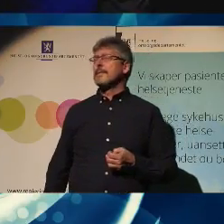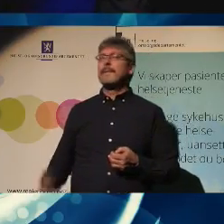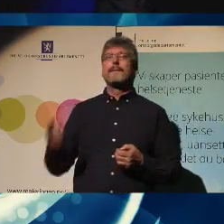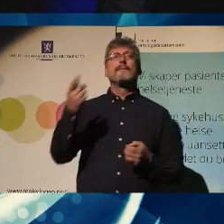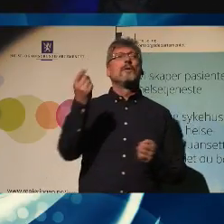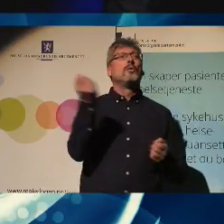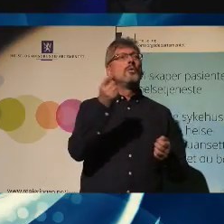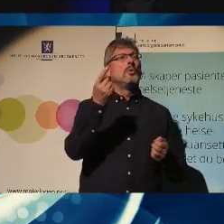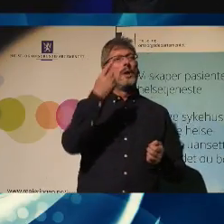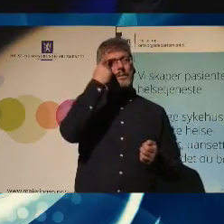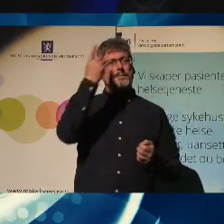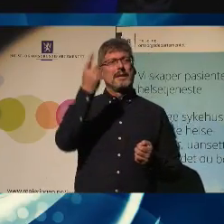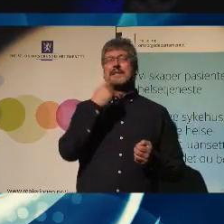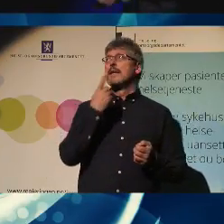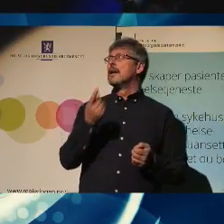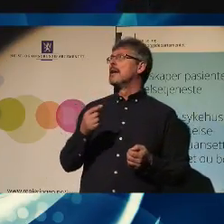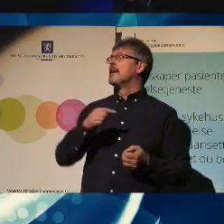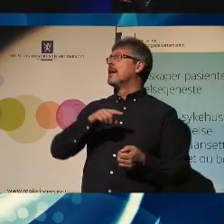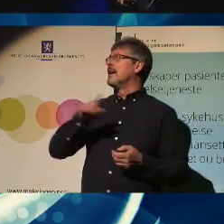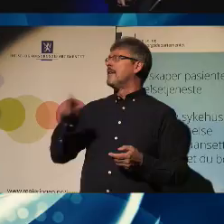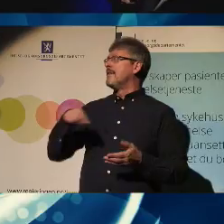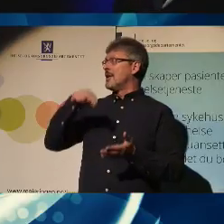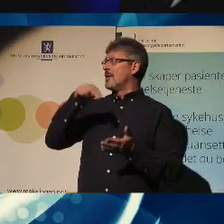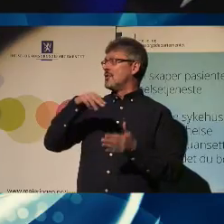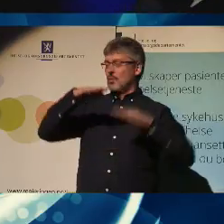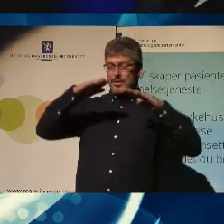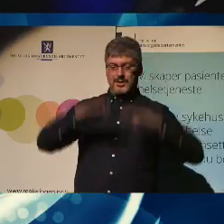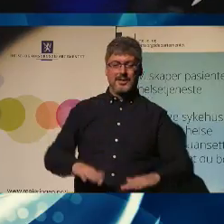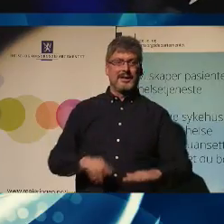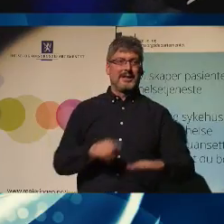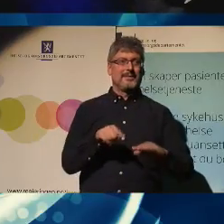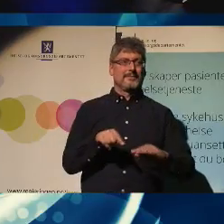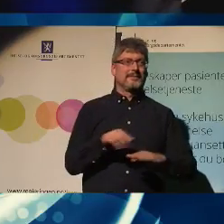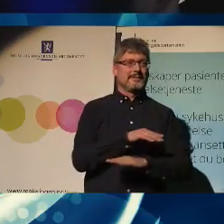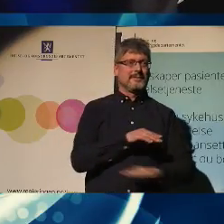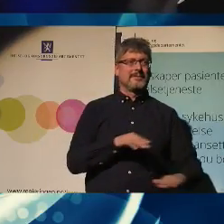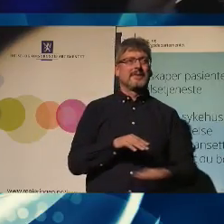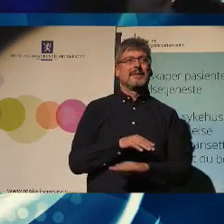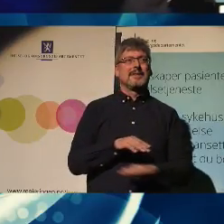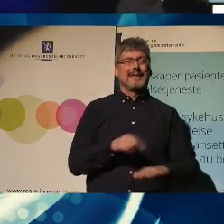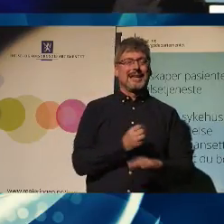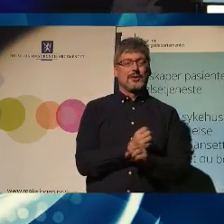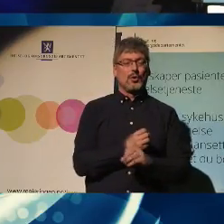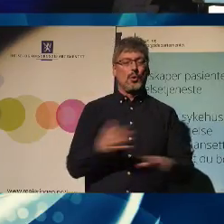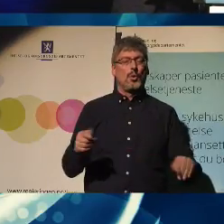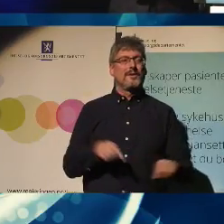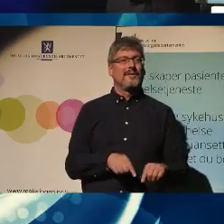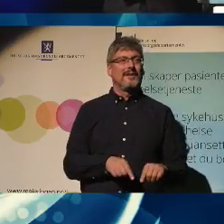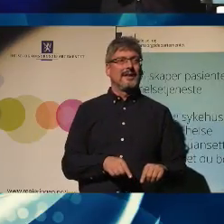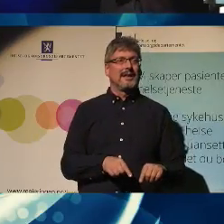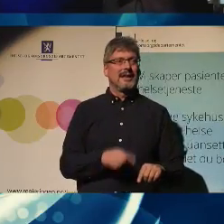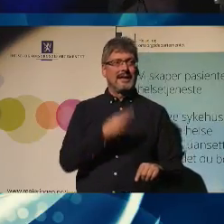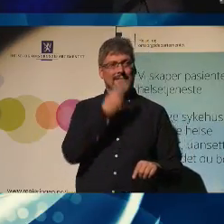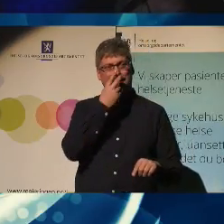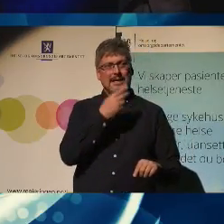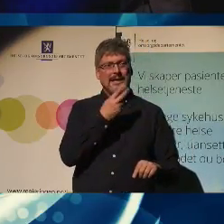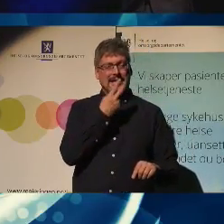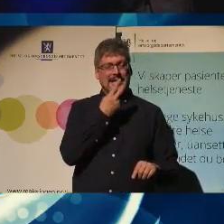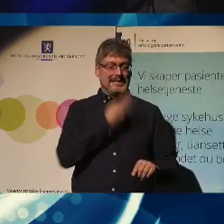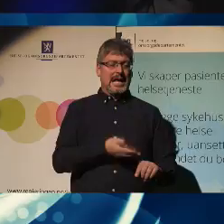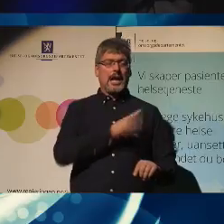Noen mener at vi står her nede i en utvikling hvor vi ser på alle endringene som